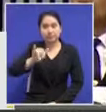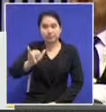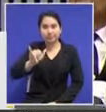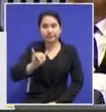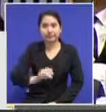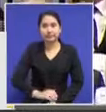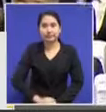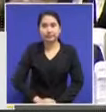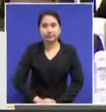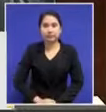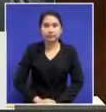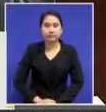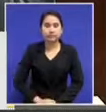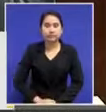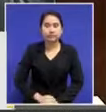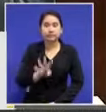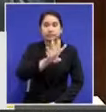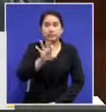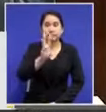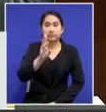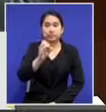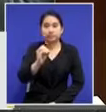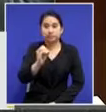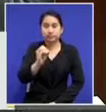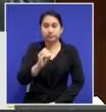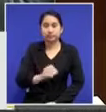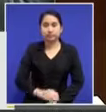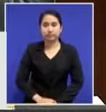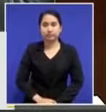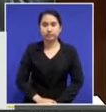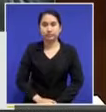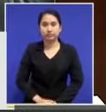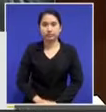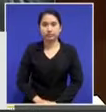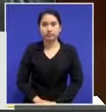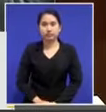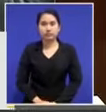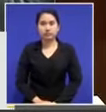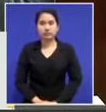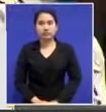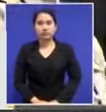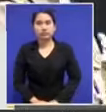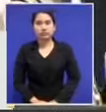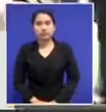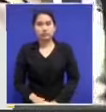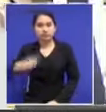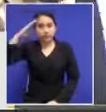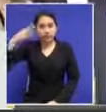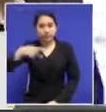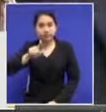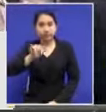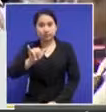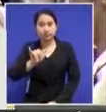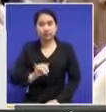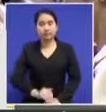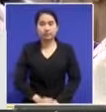ครับ 460นางสาววชิราพรกาญจนะ พลเอกประยุทธ์จันโอชา